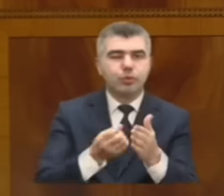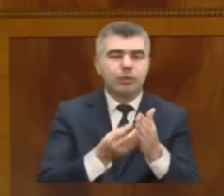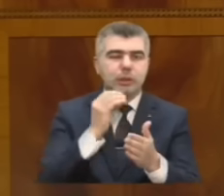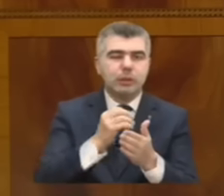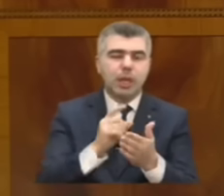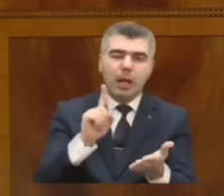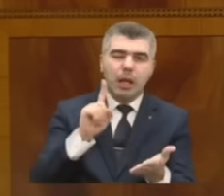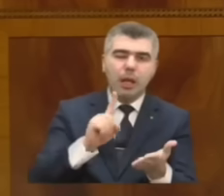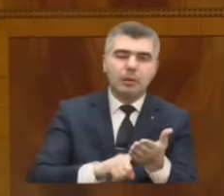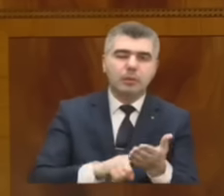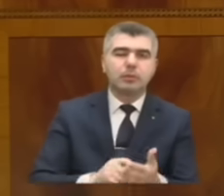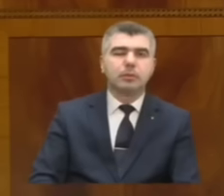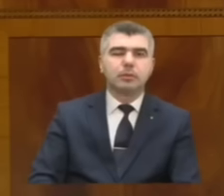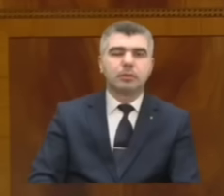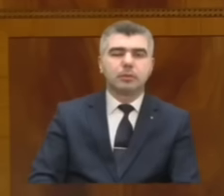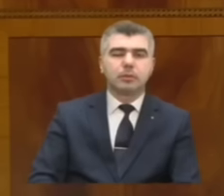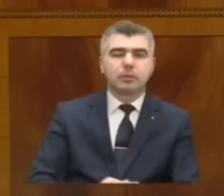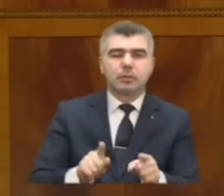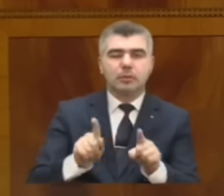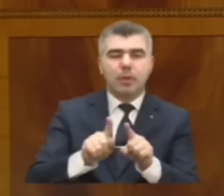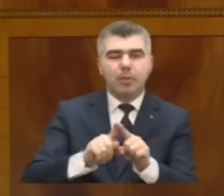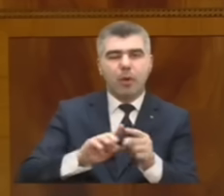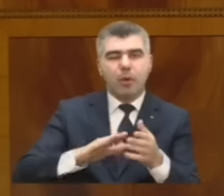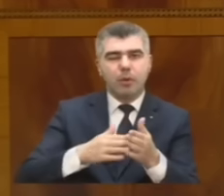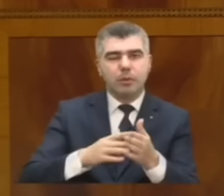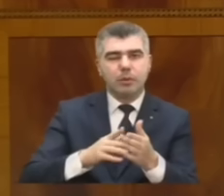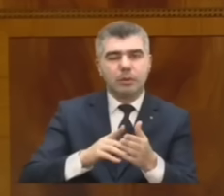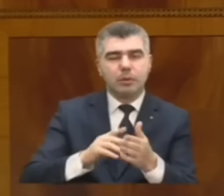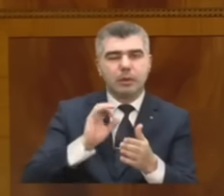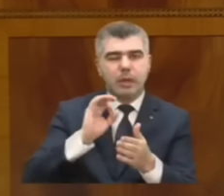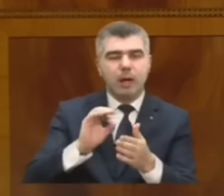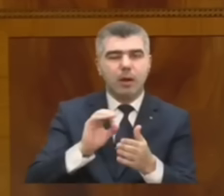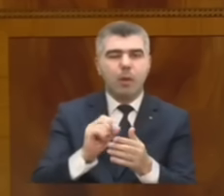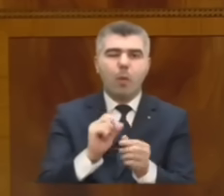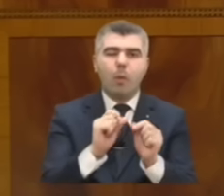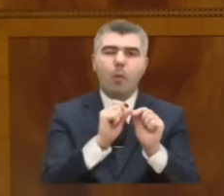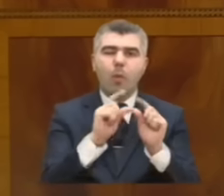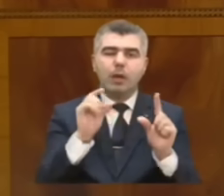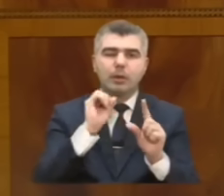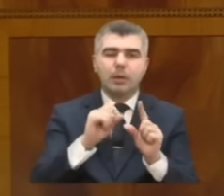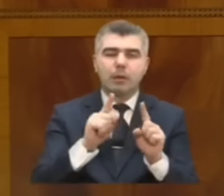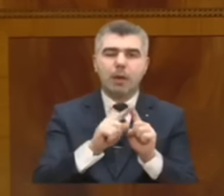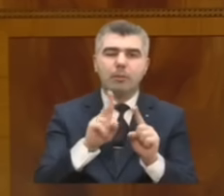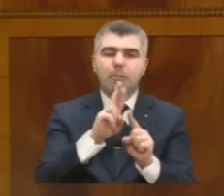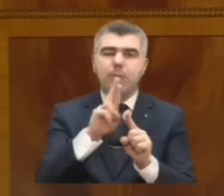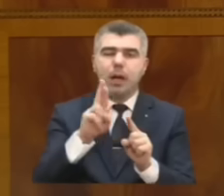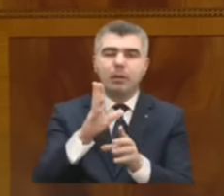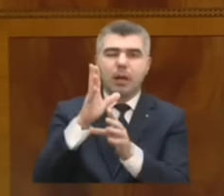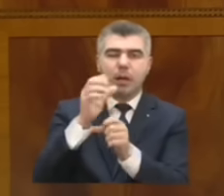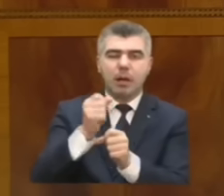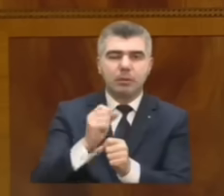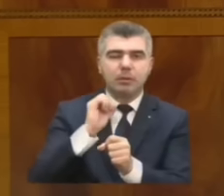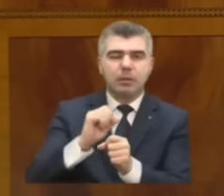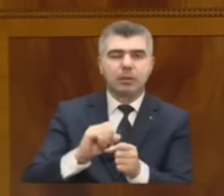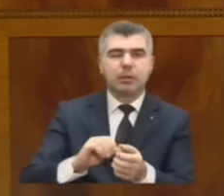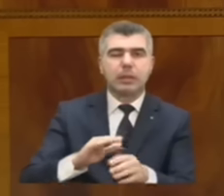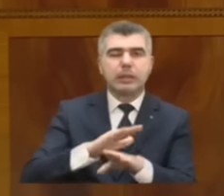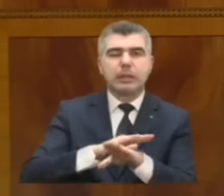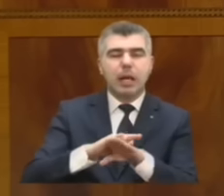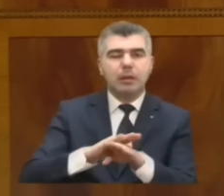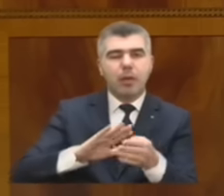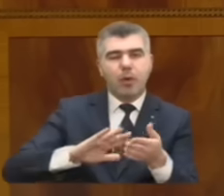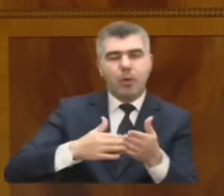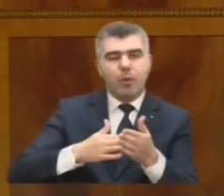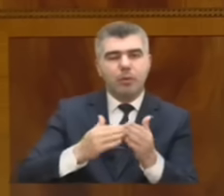والهدف من ذلك إعادة ترتيب الأولويات بما يمكن من تفعيل الأنجع للتوجيهات المالكية ووضع سياسات قطاعية